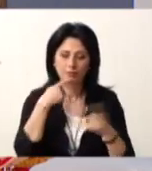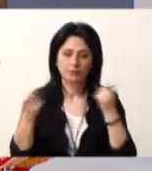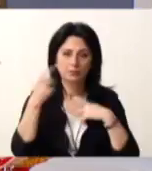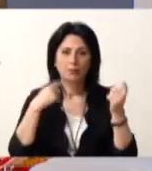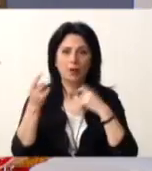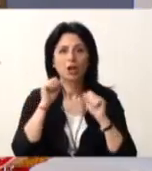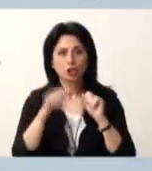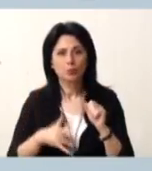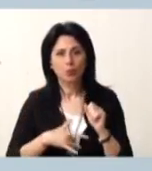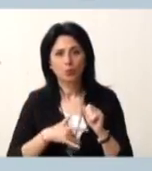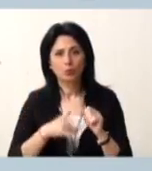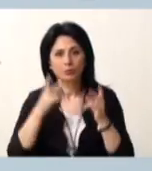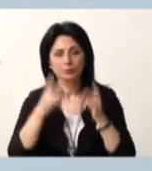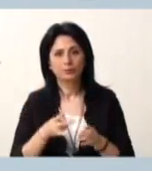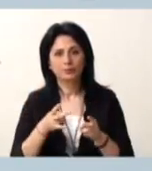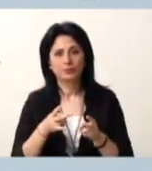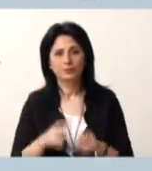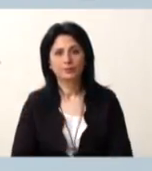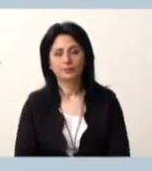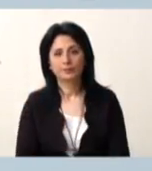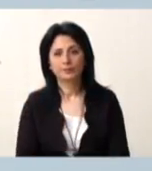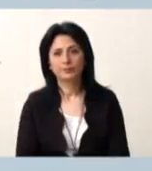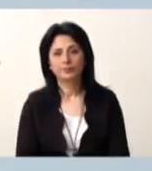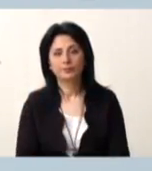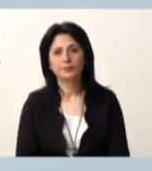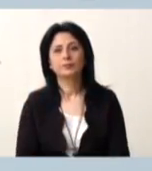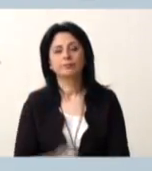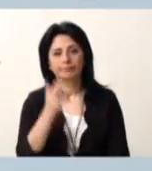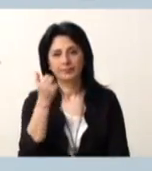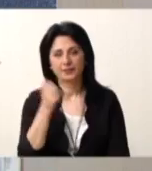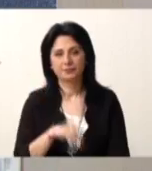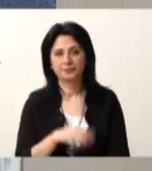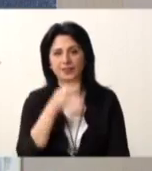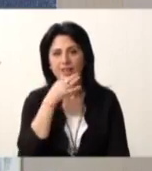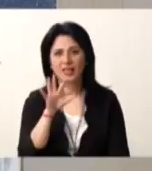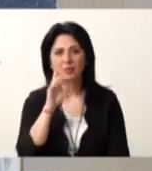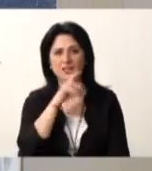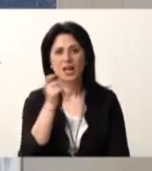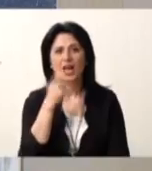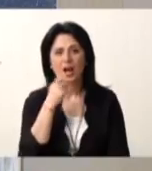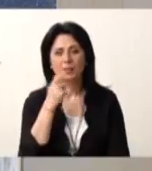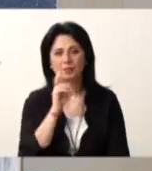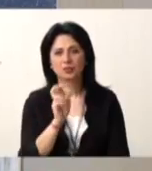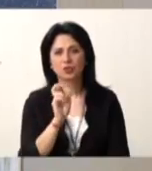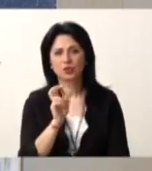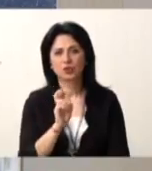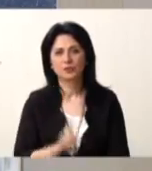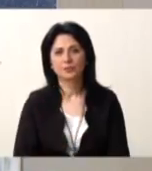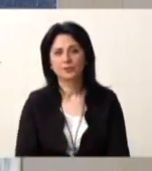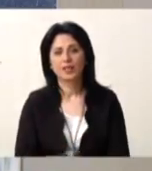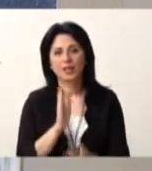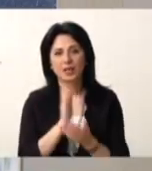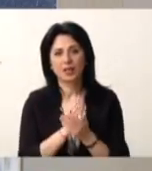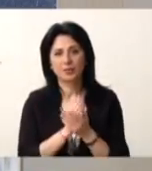იყენებენ, შეიძლება დაზარალდნენ თუ არა ამის გამო? და რა თქმა უნდა, ნებისმიერ მედიკამენტი, რომელსაც